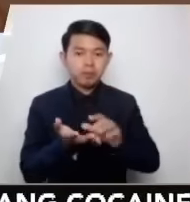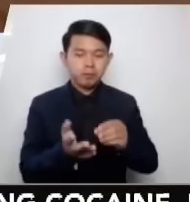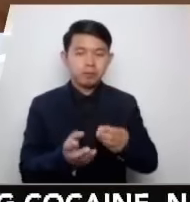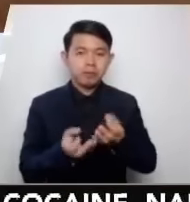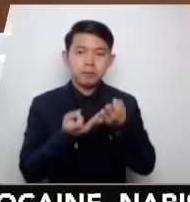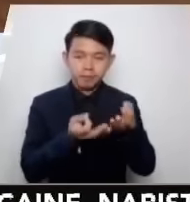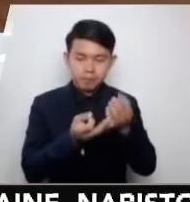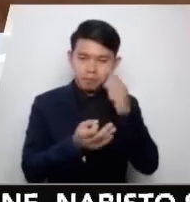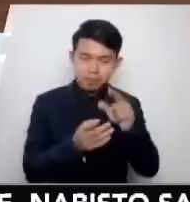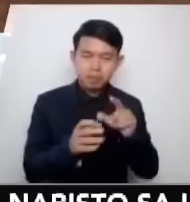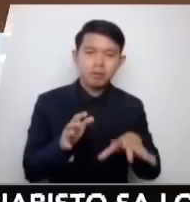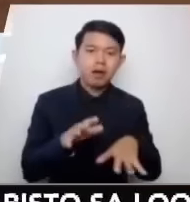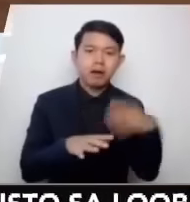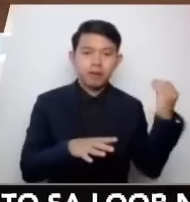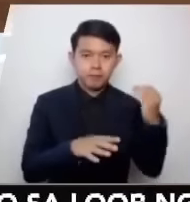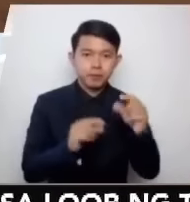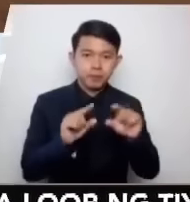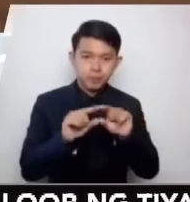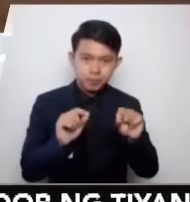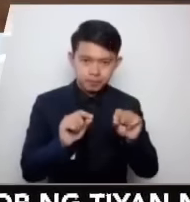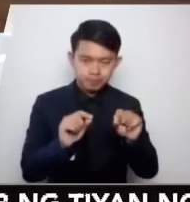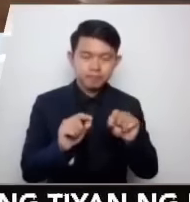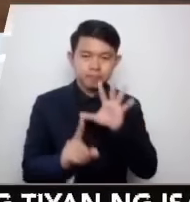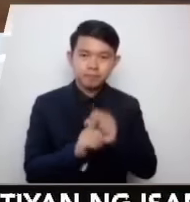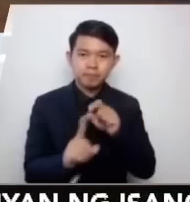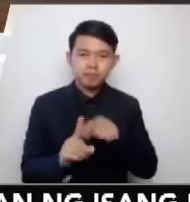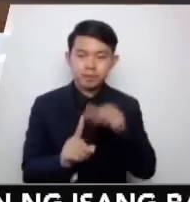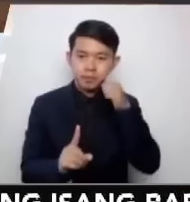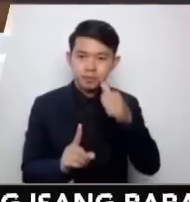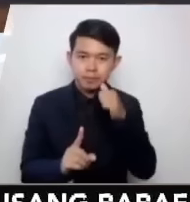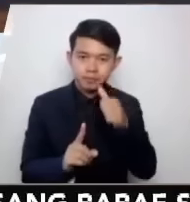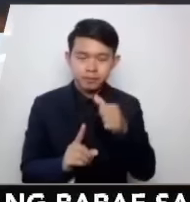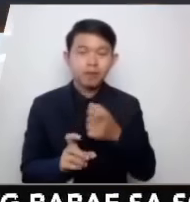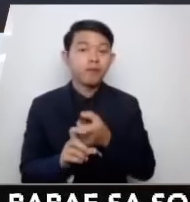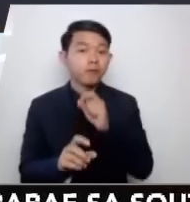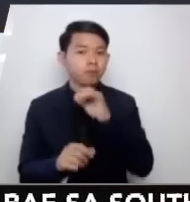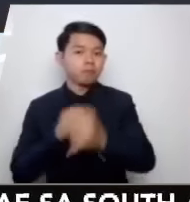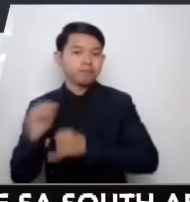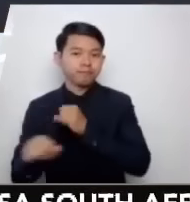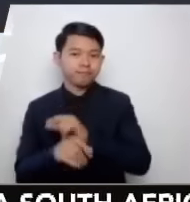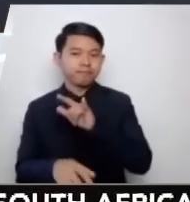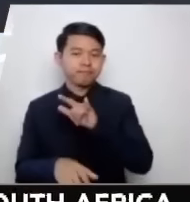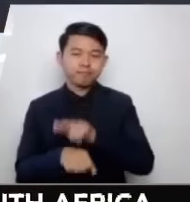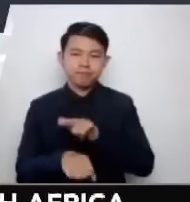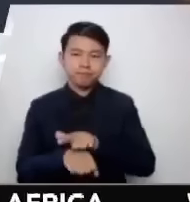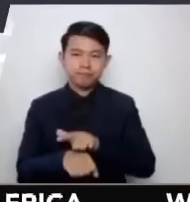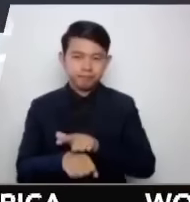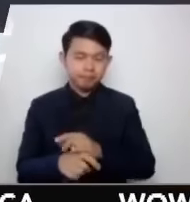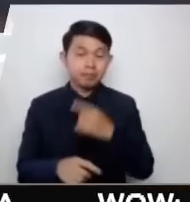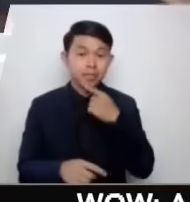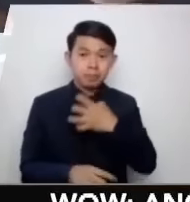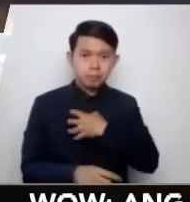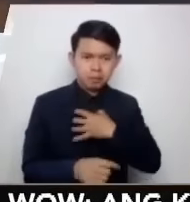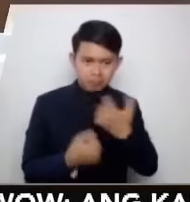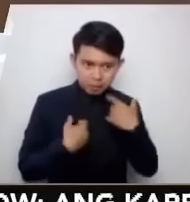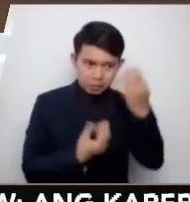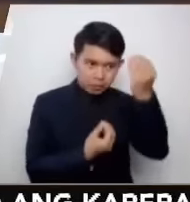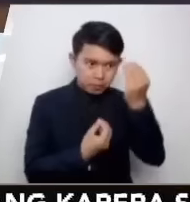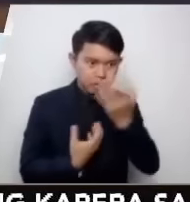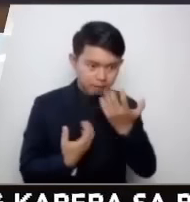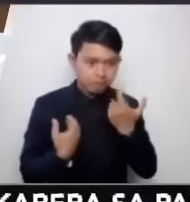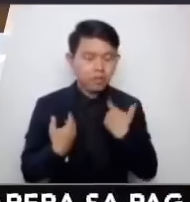suspect na Namibian sa isang international airport doon. Ayon sa pulisya, nakatanggap sila ng impormasyon na isang drug mule